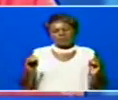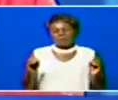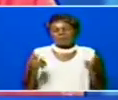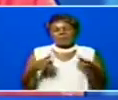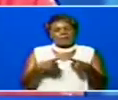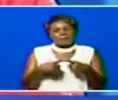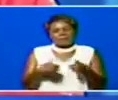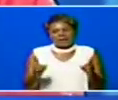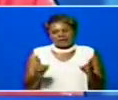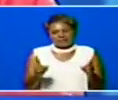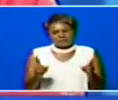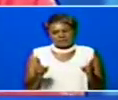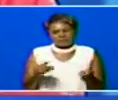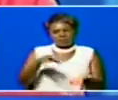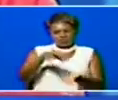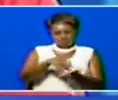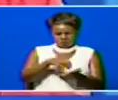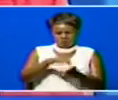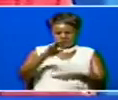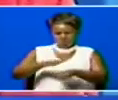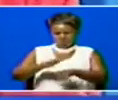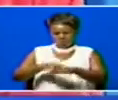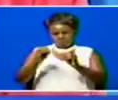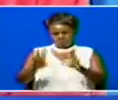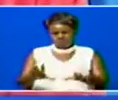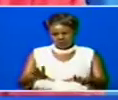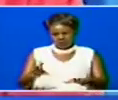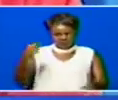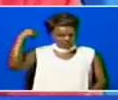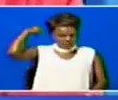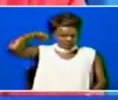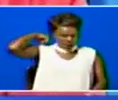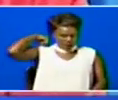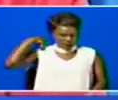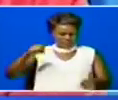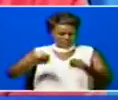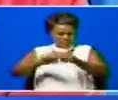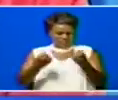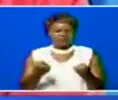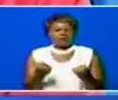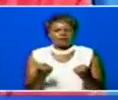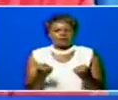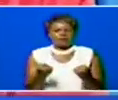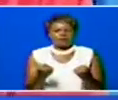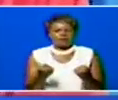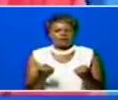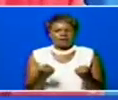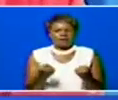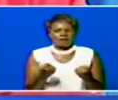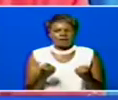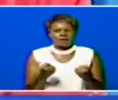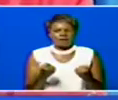But ile hali ilikuwa sio mzuri kwa sababu alinivunja spinal. Aligonga na chuma, ikawa iko na